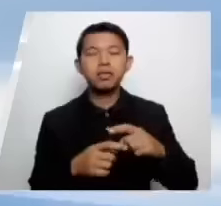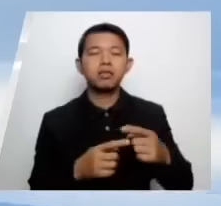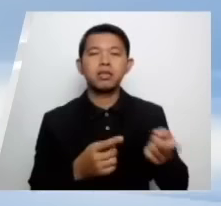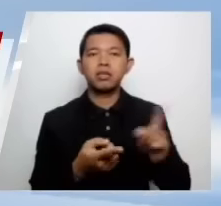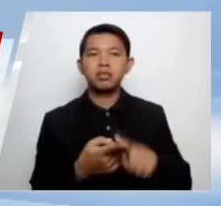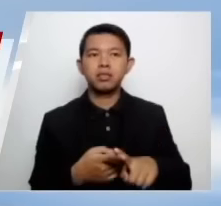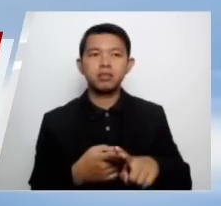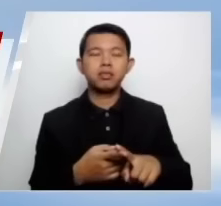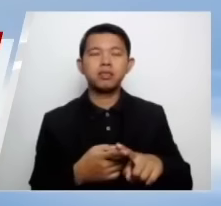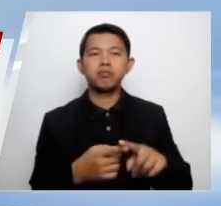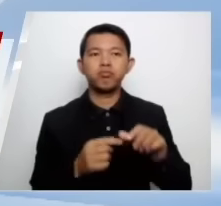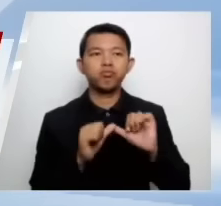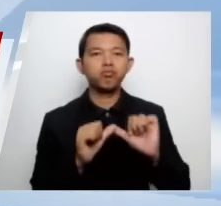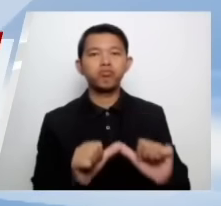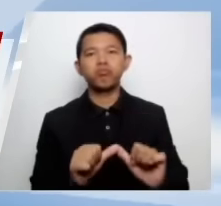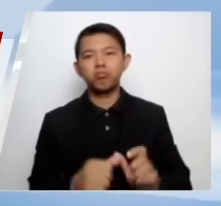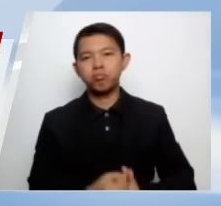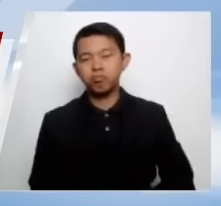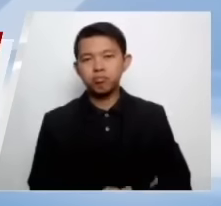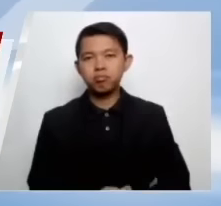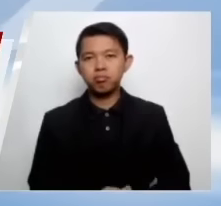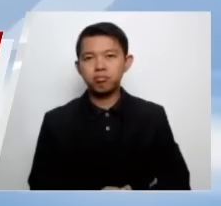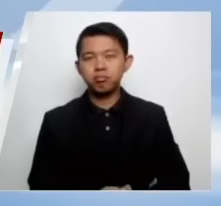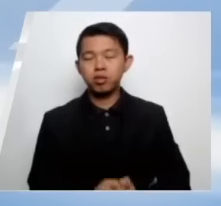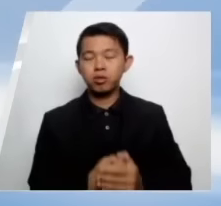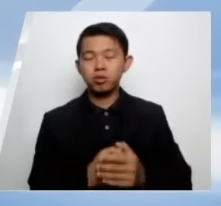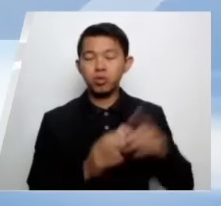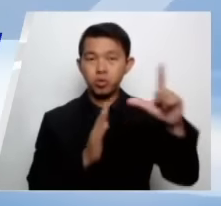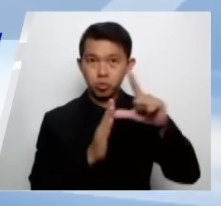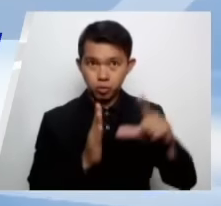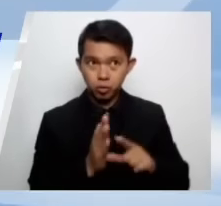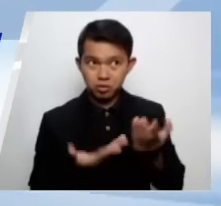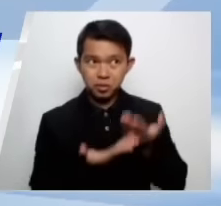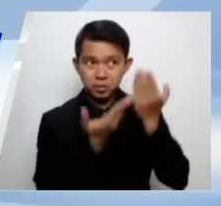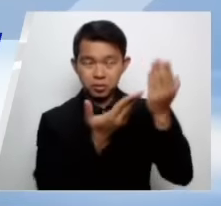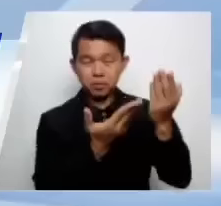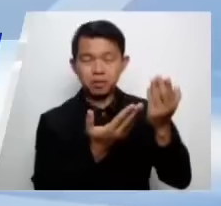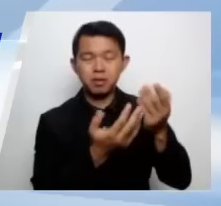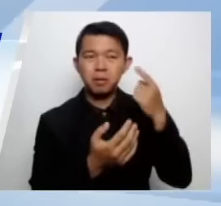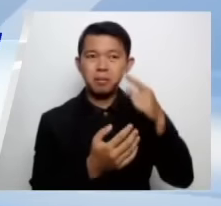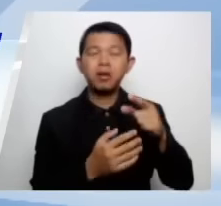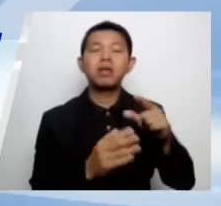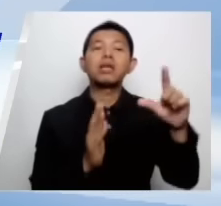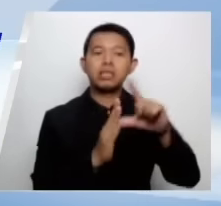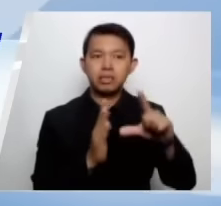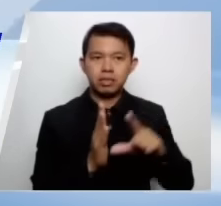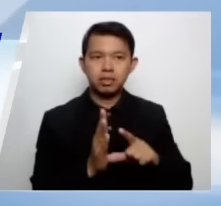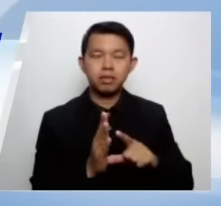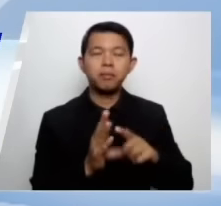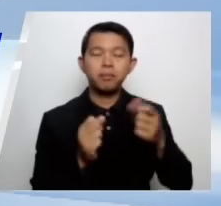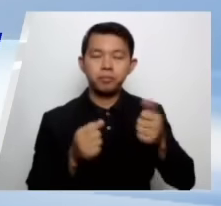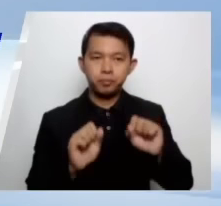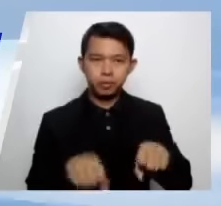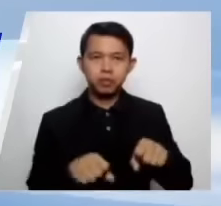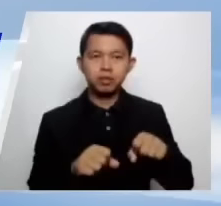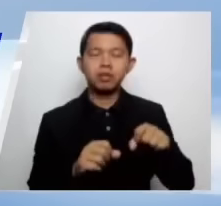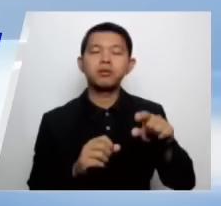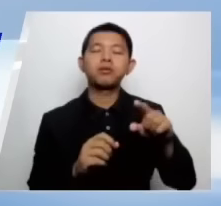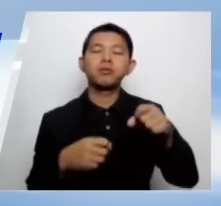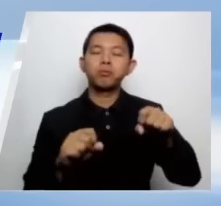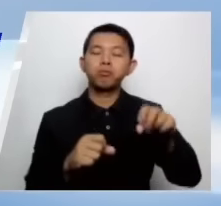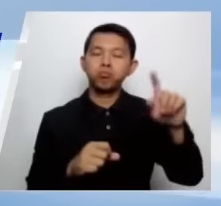mga panukalang batas para gawing legal na ang mga motorcycle taxi bilang public transportation pero hindi ito makausa dahil hindi